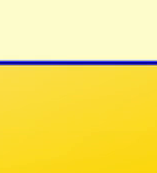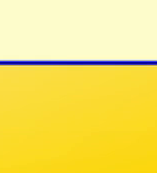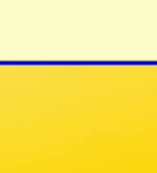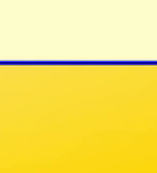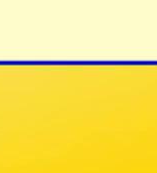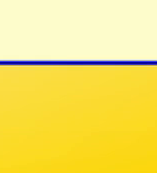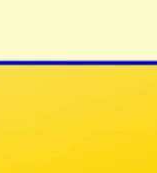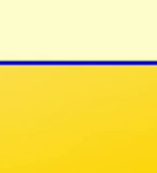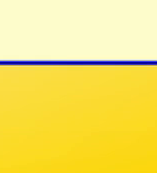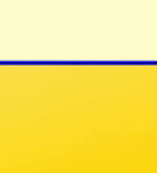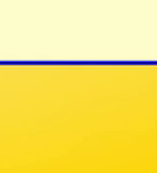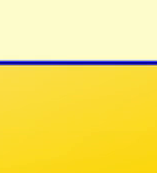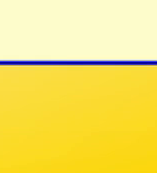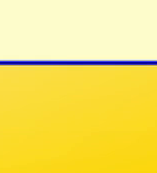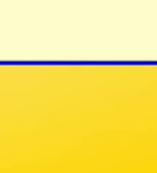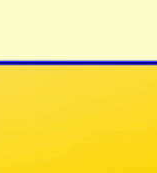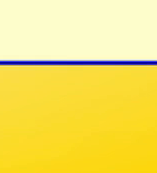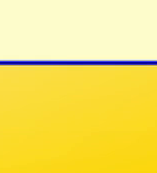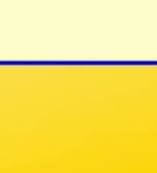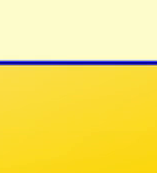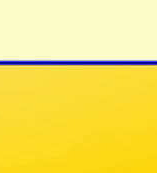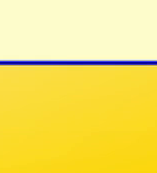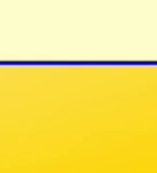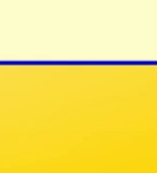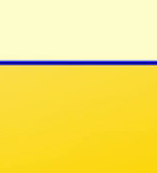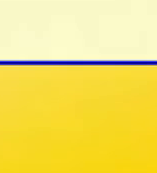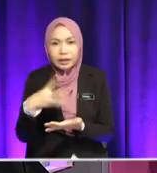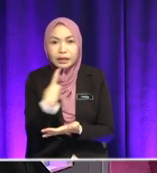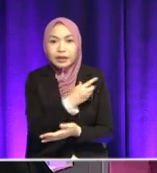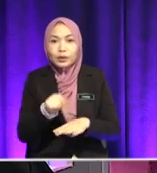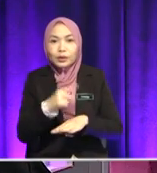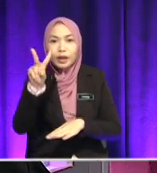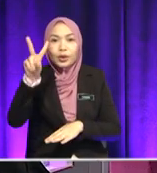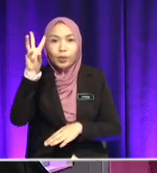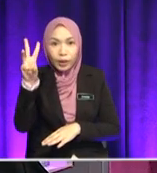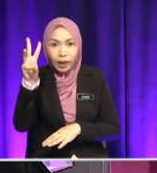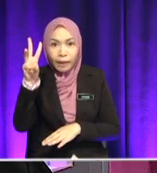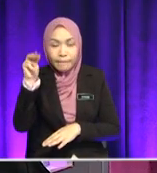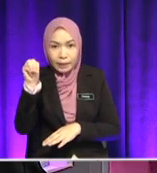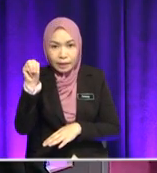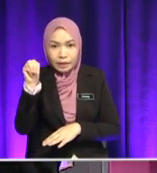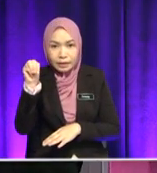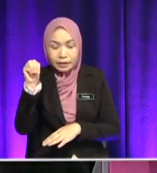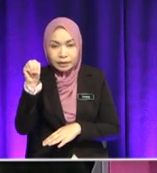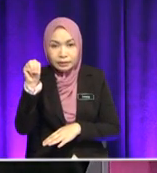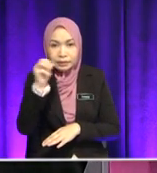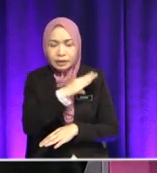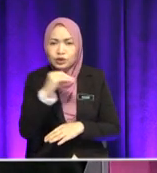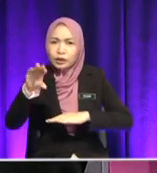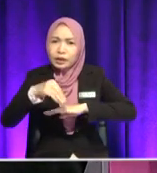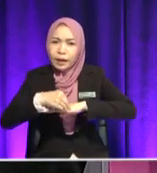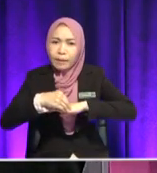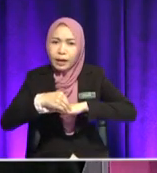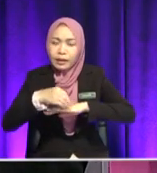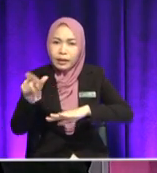jadi untuk 6 lampu di sini kita gunakan dengan panjang sebanyak